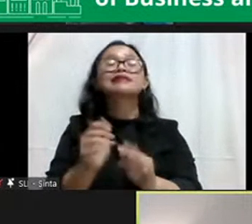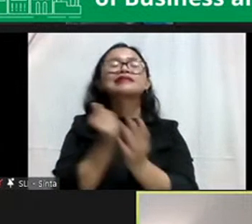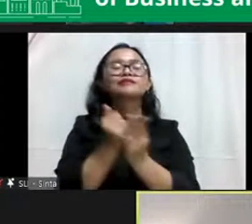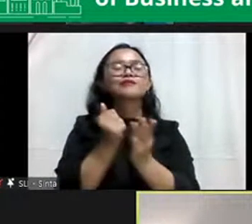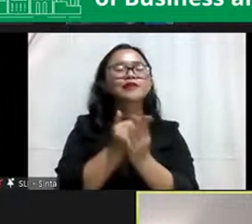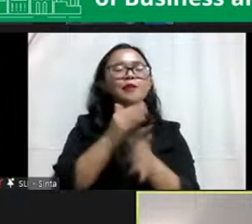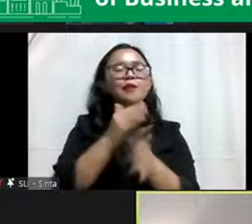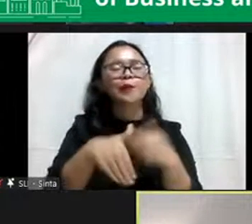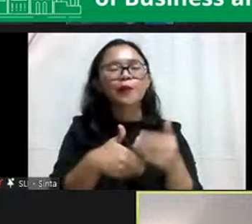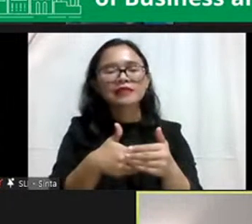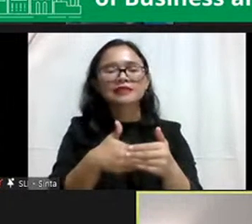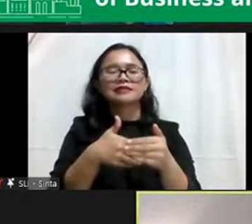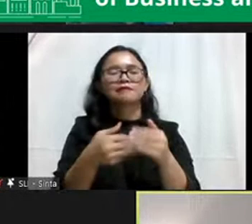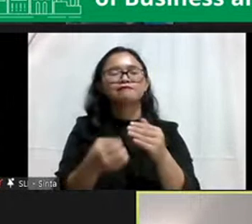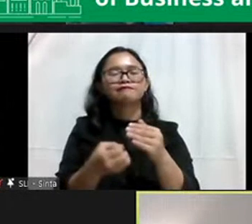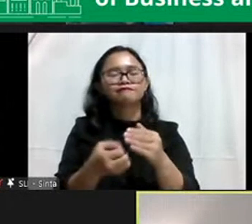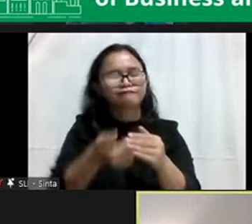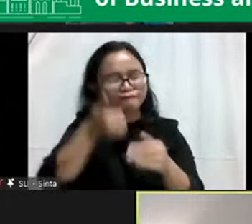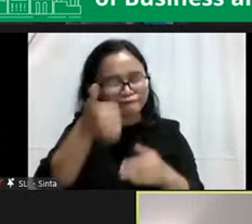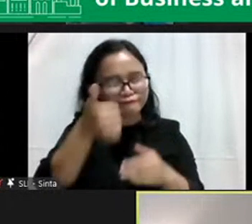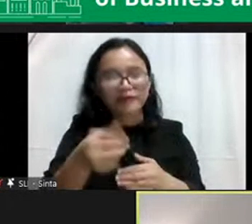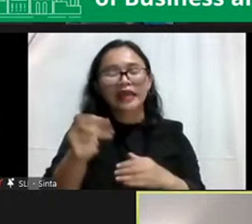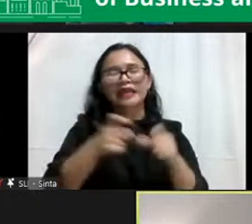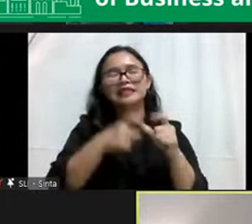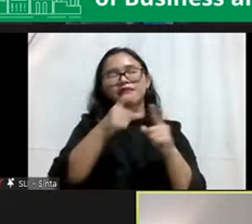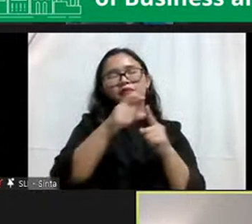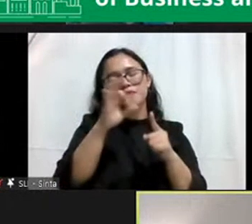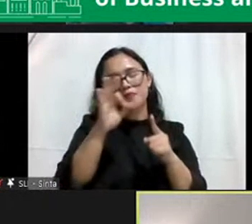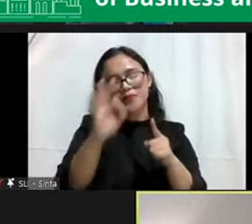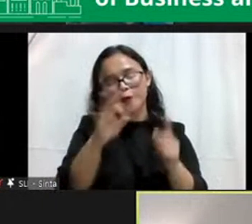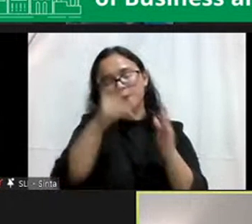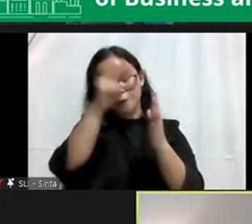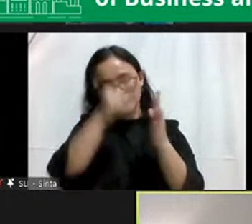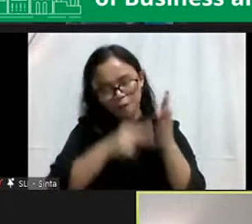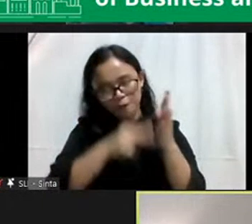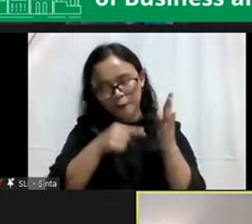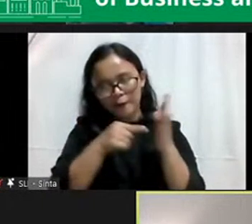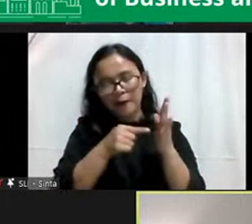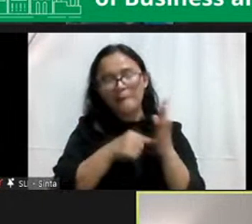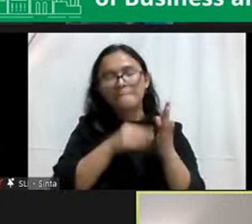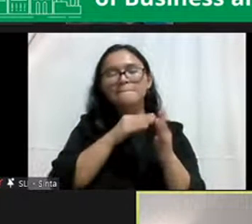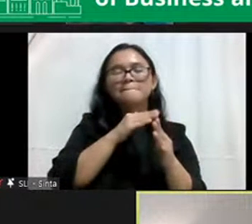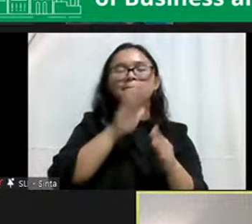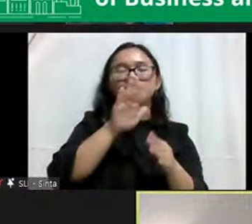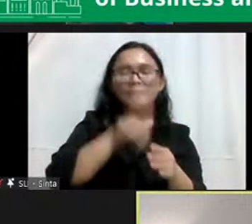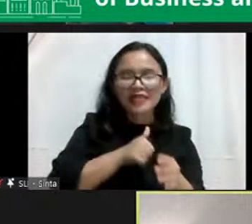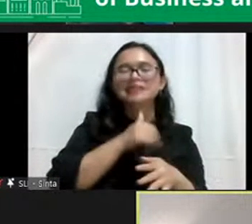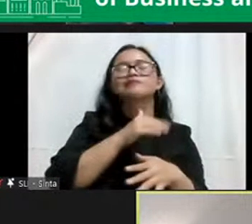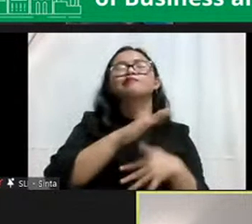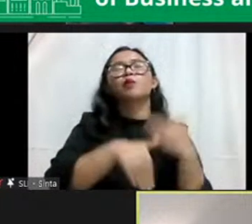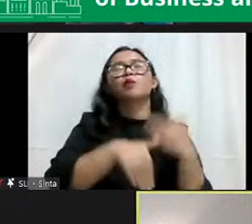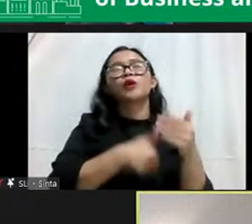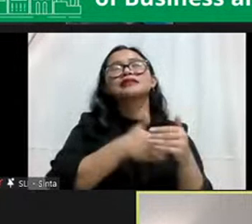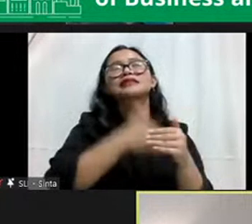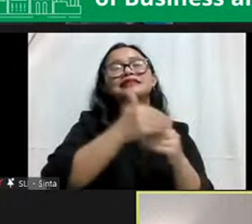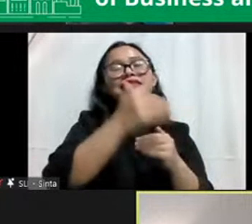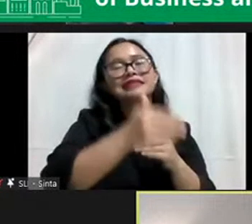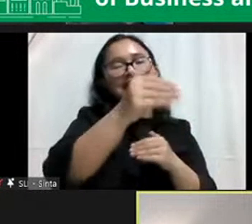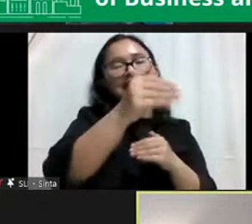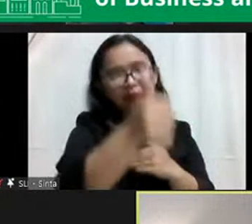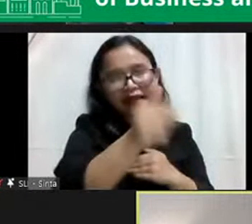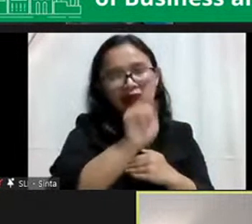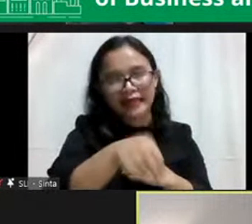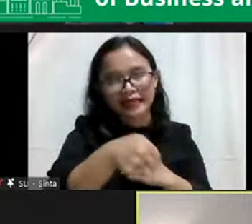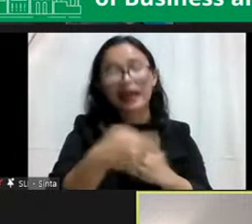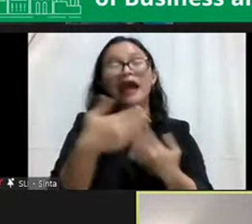baik tetapi rspo sendiri berupaya untuk melakukan perbaikan yang baik tapi bila ada anggota rspo